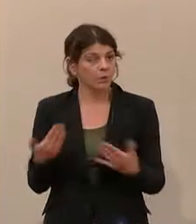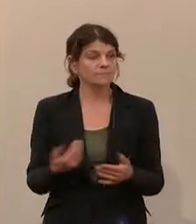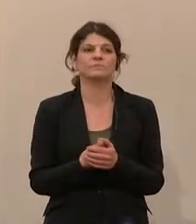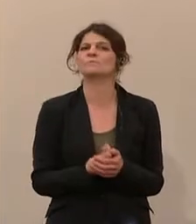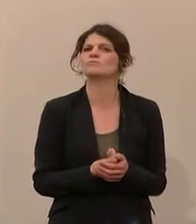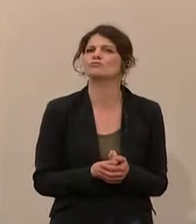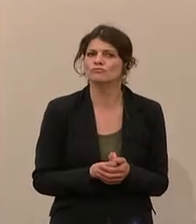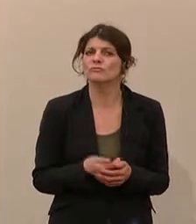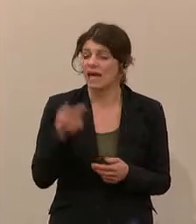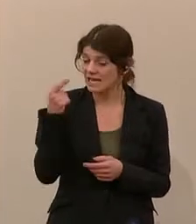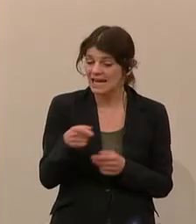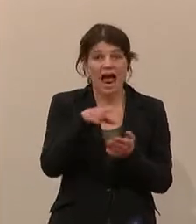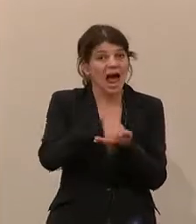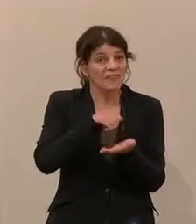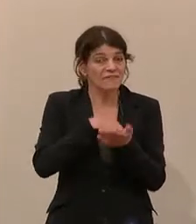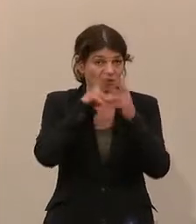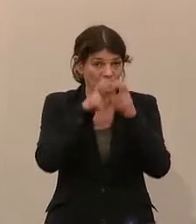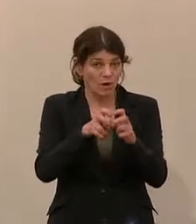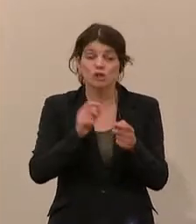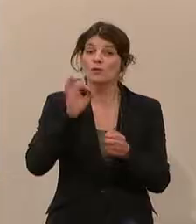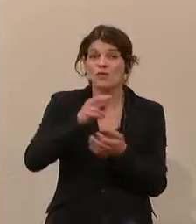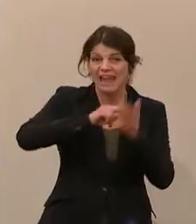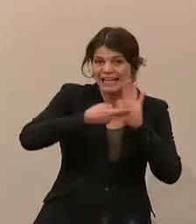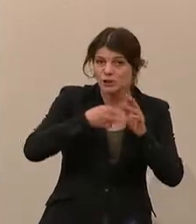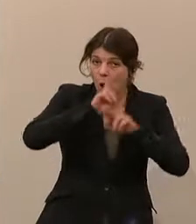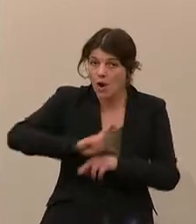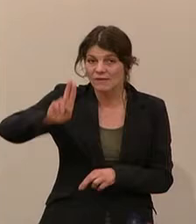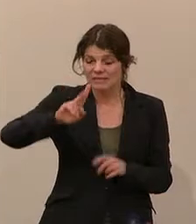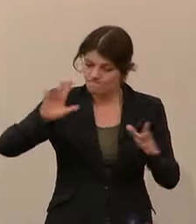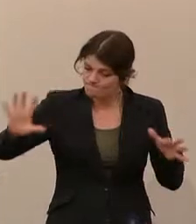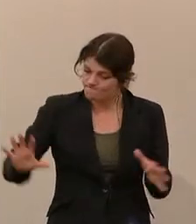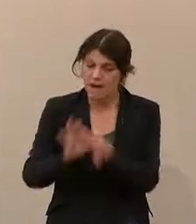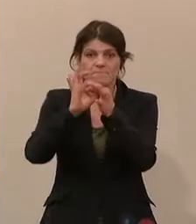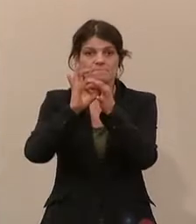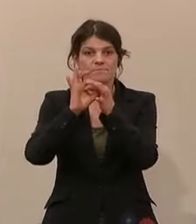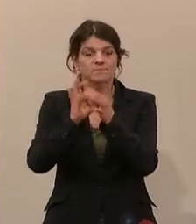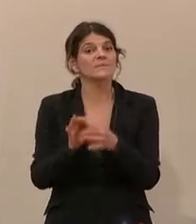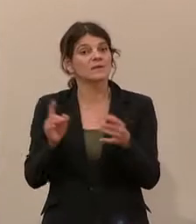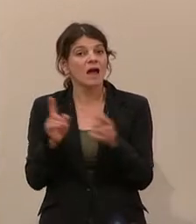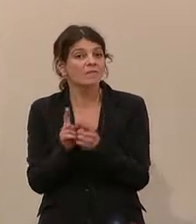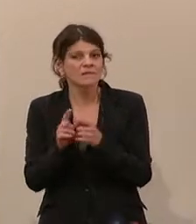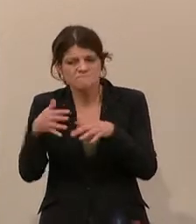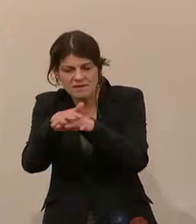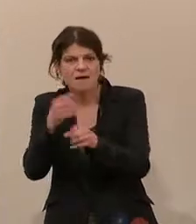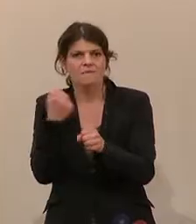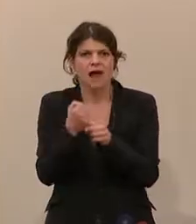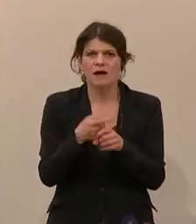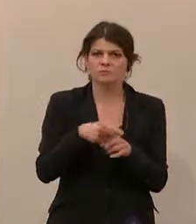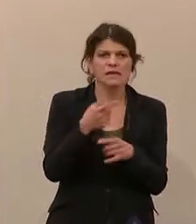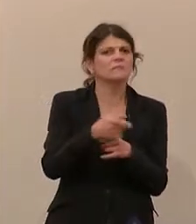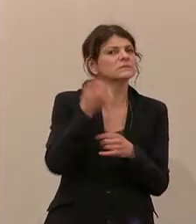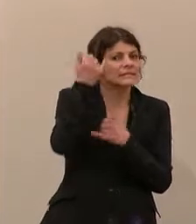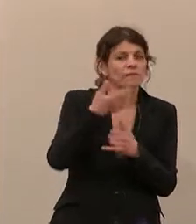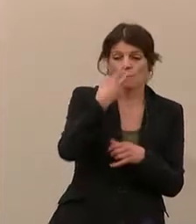darum, diese angewandte Forschung, insbesondere der technischen Universitäten, zu verknüpfen, auch hier Spin-offs aus den technischen Universitäten